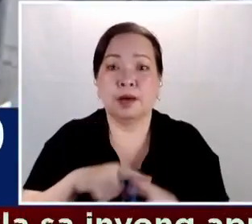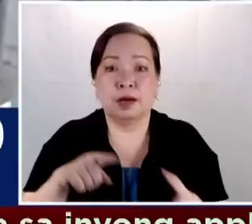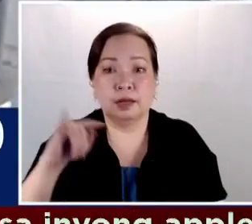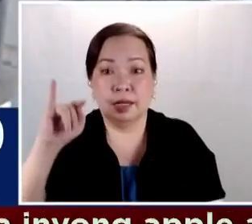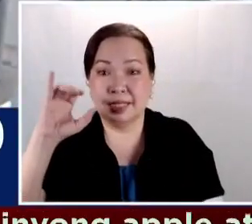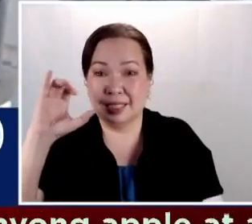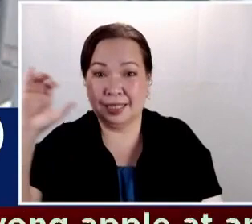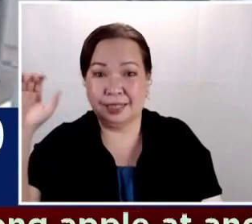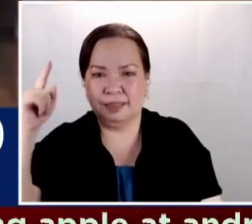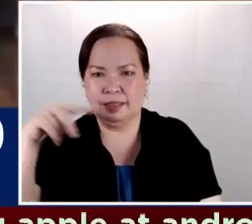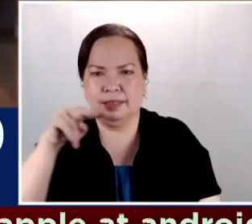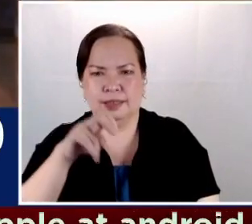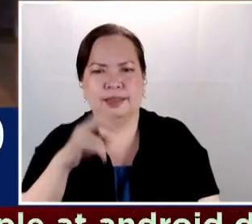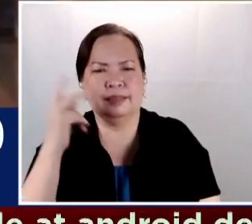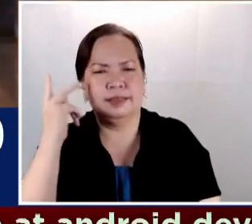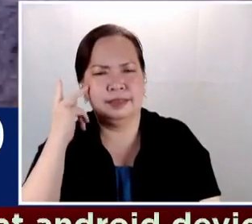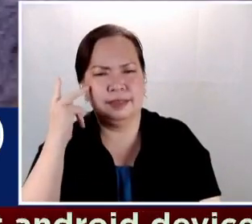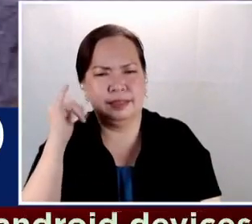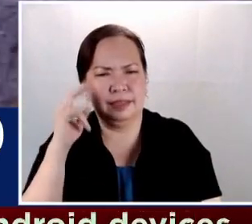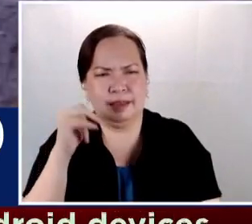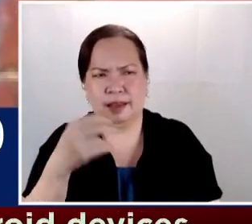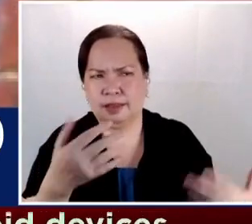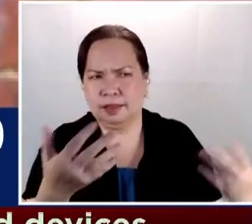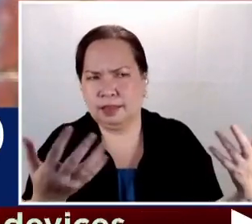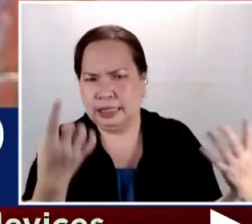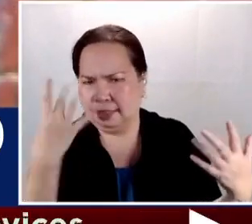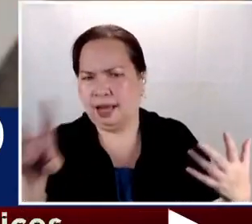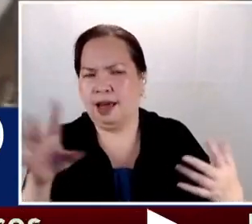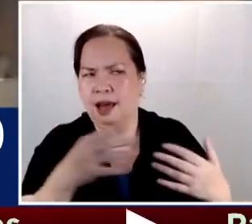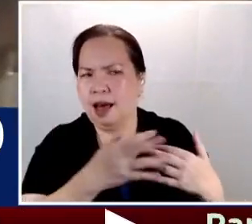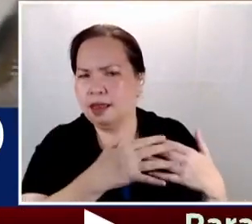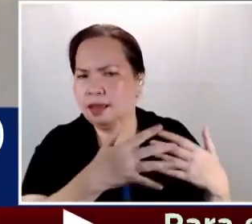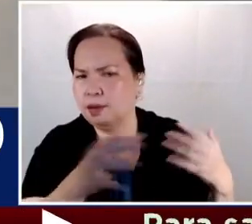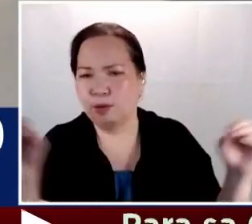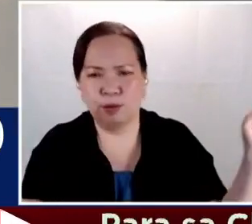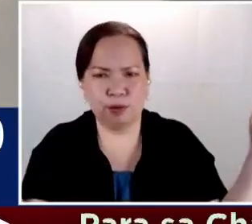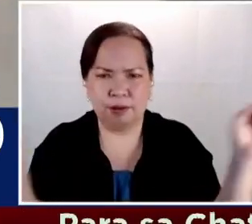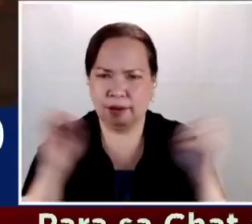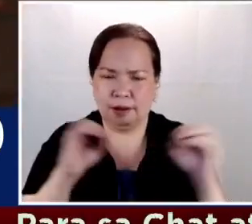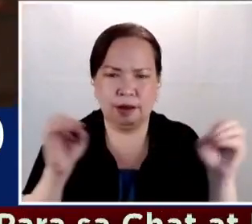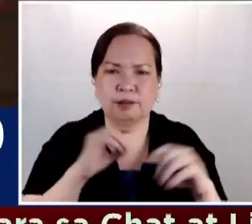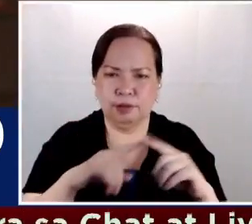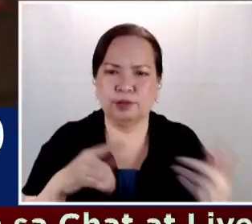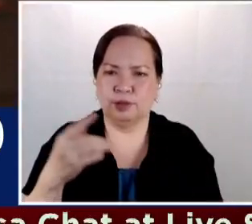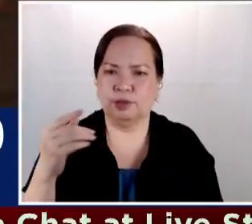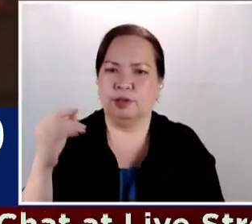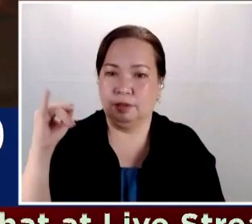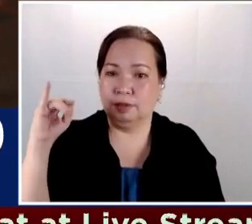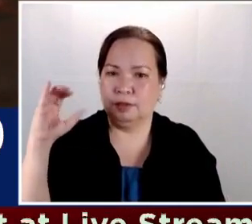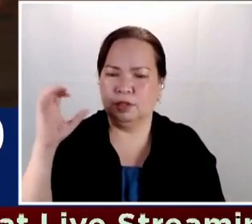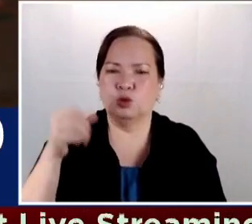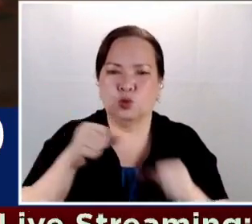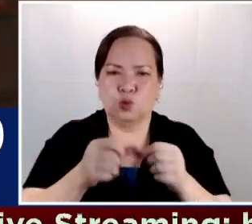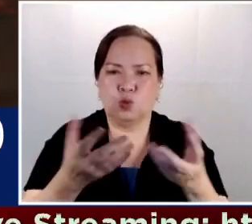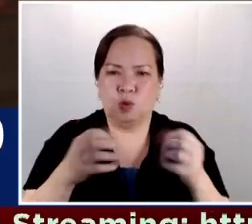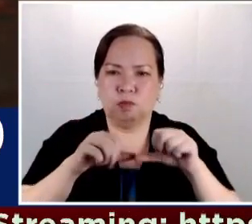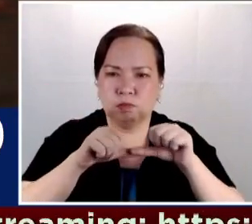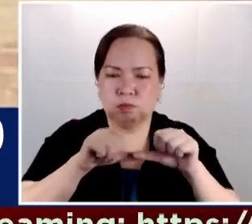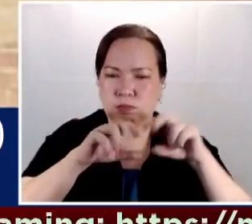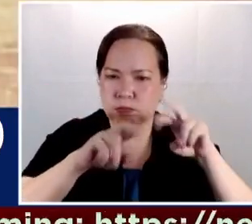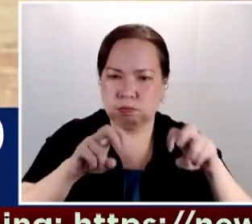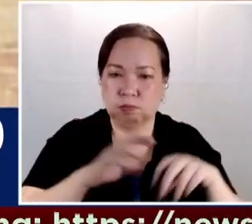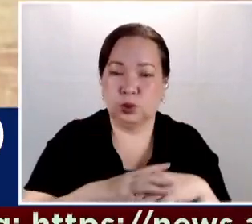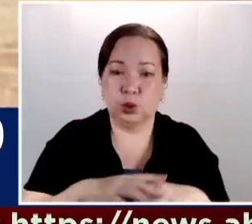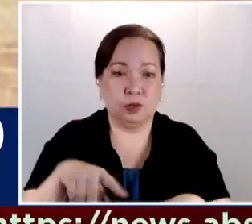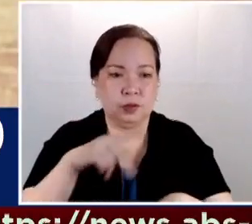Kian, walang ibang umusad o umuusad na investigasyon kaya gusto nitong ipagpatuloy ang pagsisiyasat. Binigyan ng Pilipinas